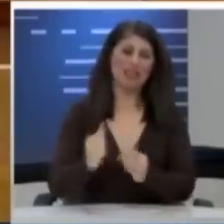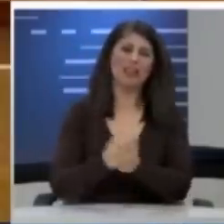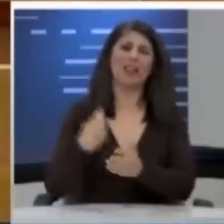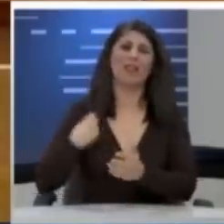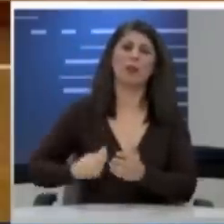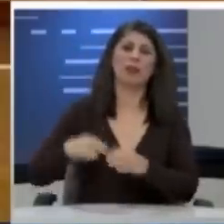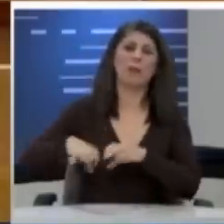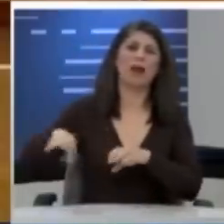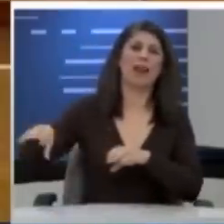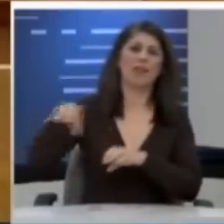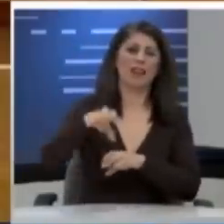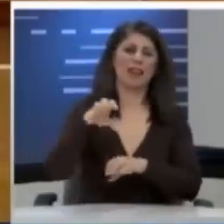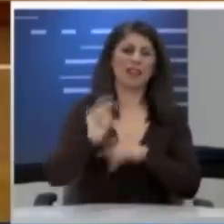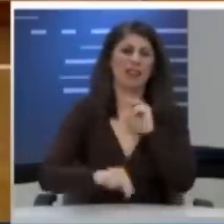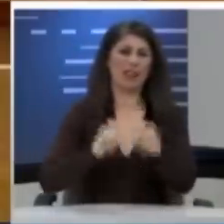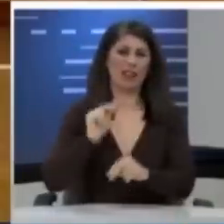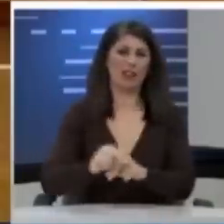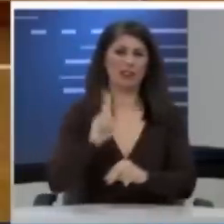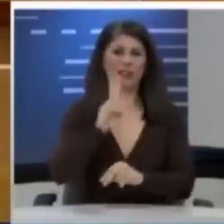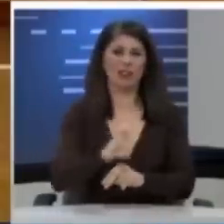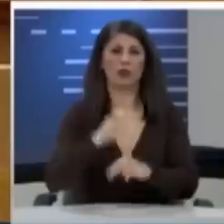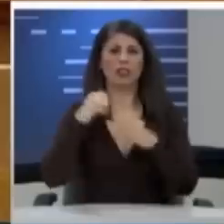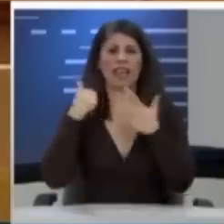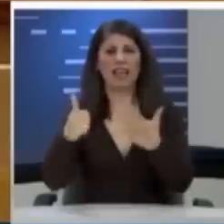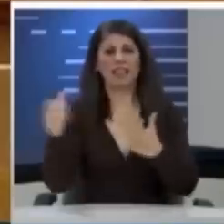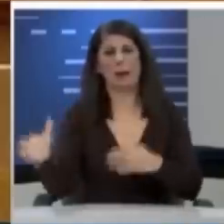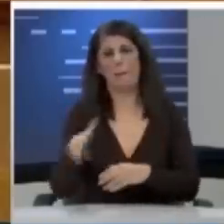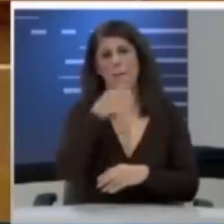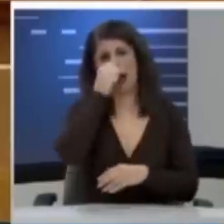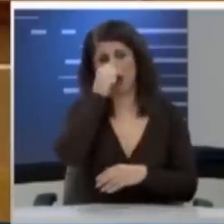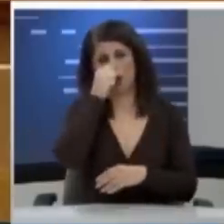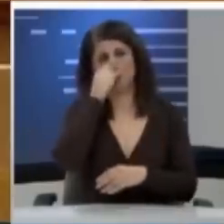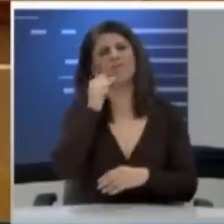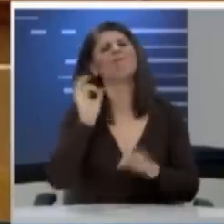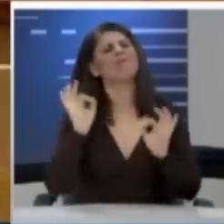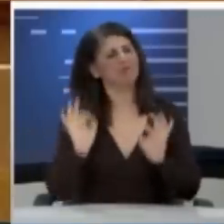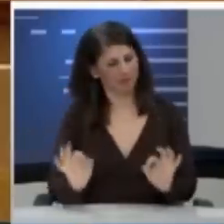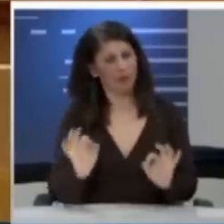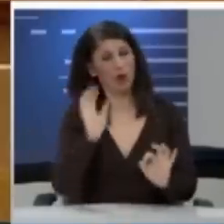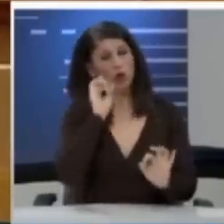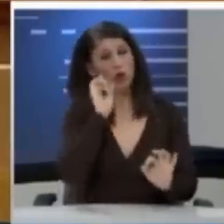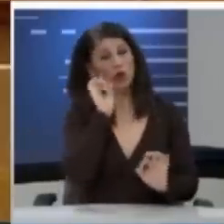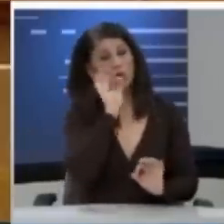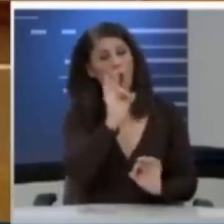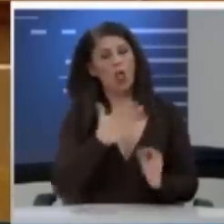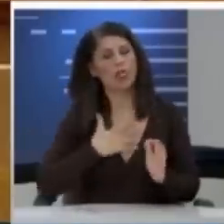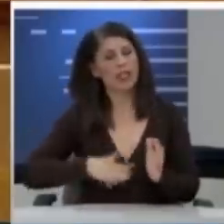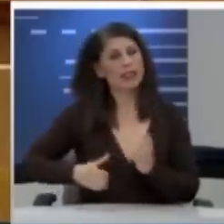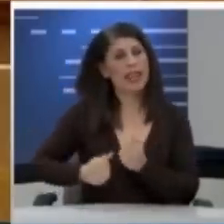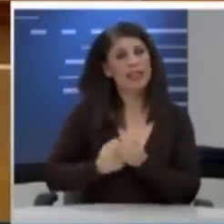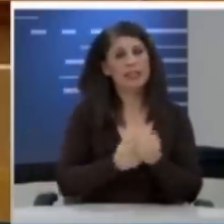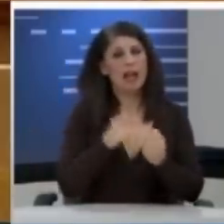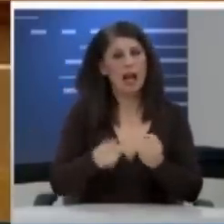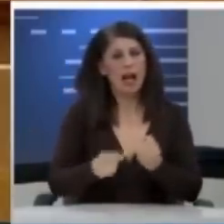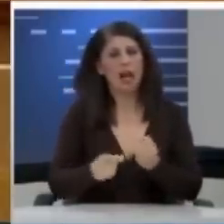και περιφερειακές εκλογές της 26ης Μαΐου, με προφανή σκοπό να ενισχύσει όλη αυτή